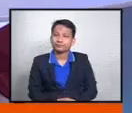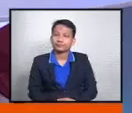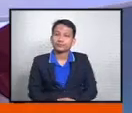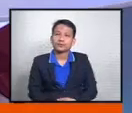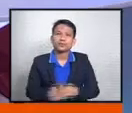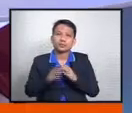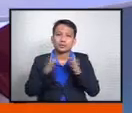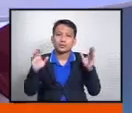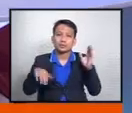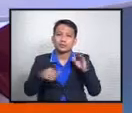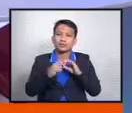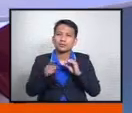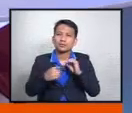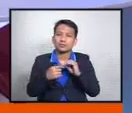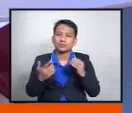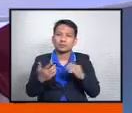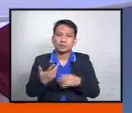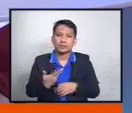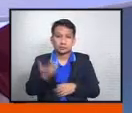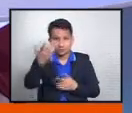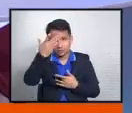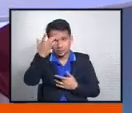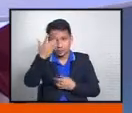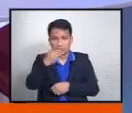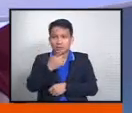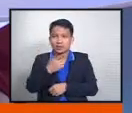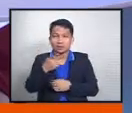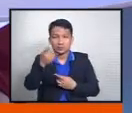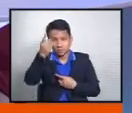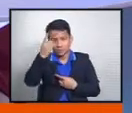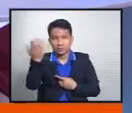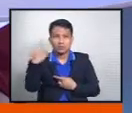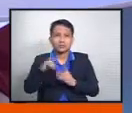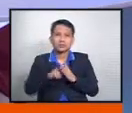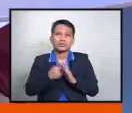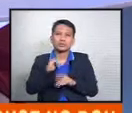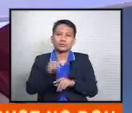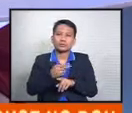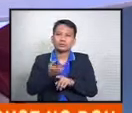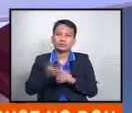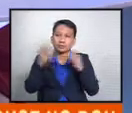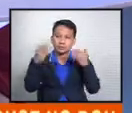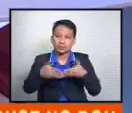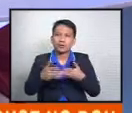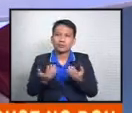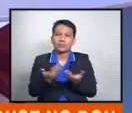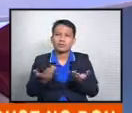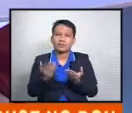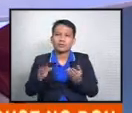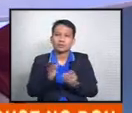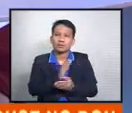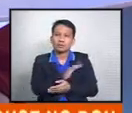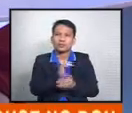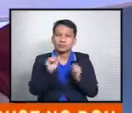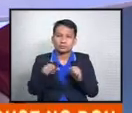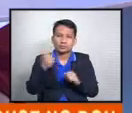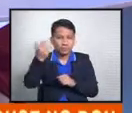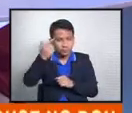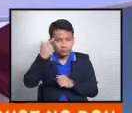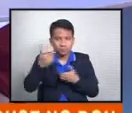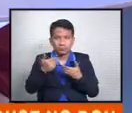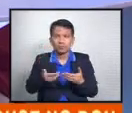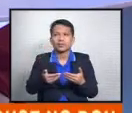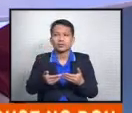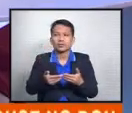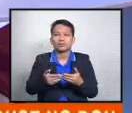Lumobo na ang bilang ng nagkakadengge sa bansa simula Enero. Kaya inimbestigahan na ng Kamara kung sapat pa ba ang hakbang ng